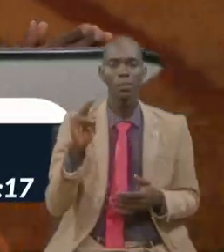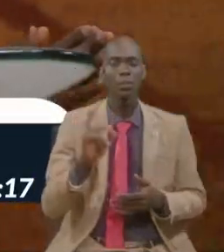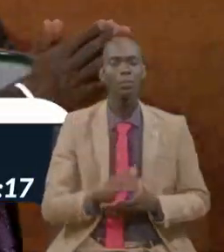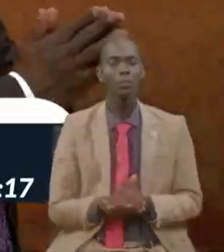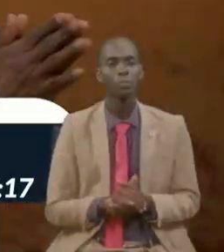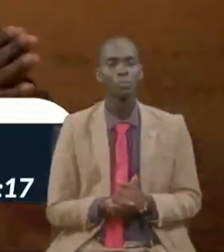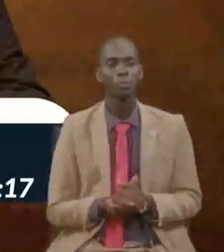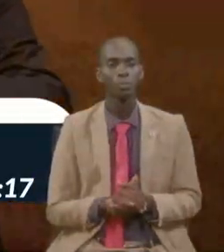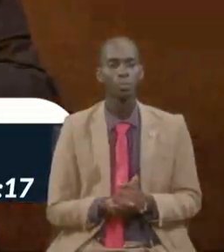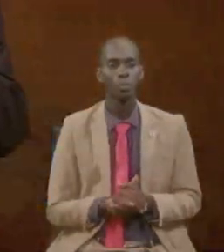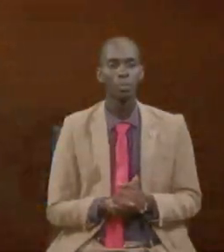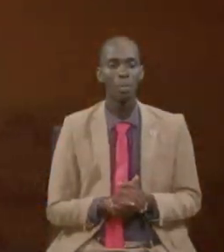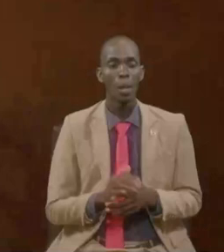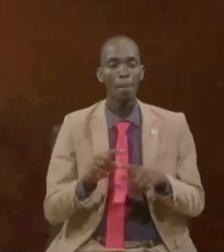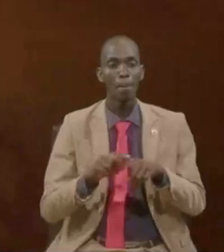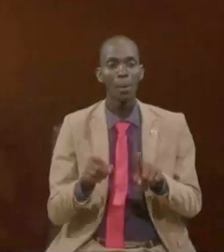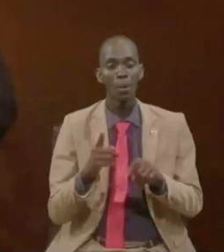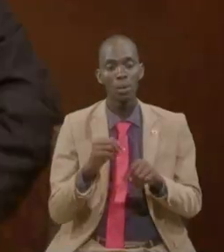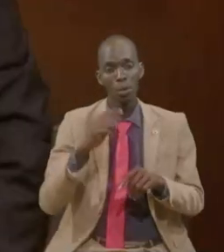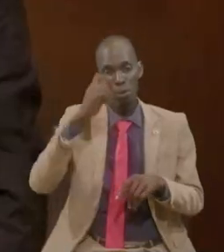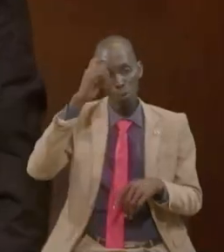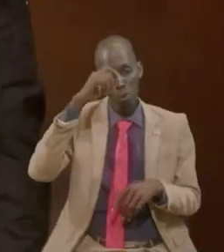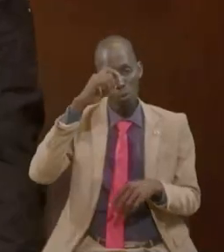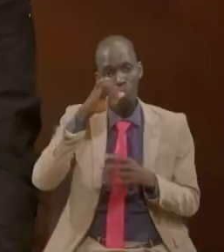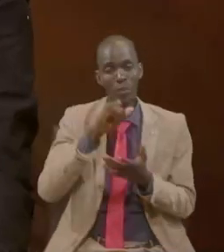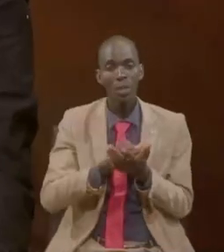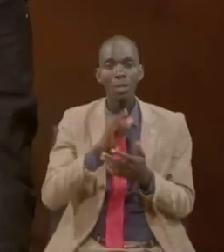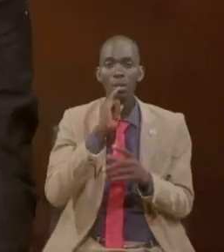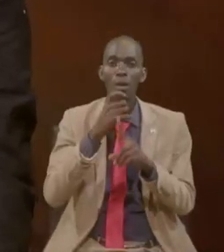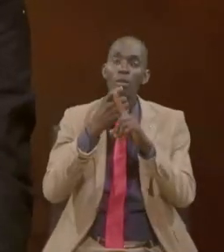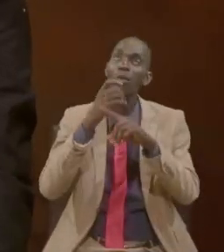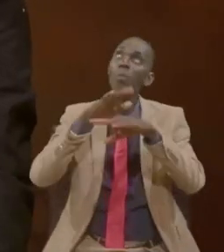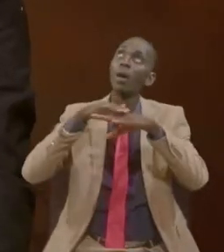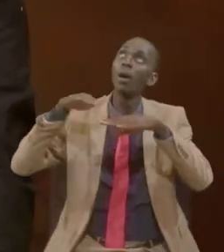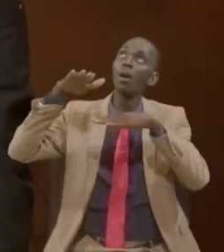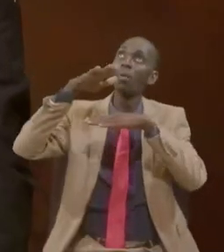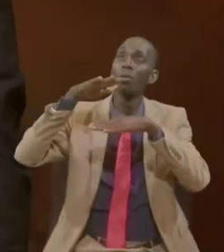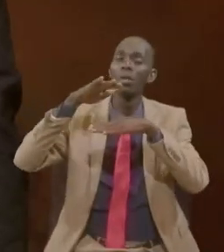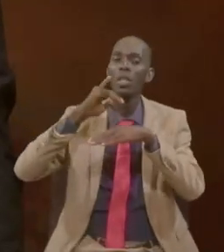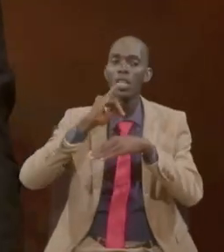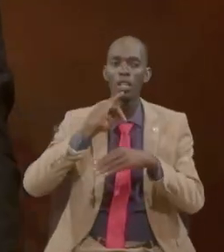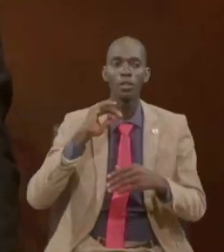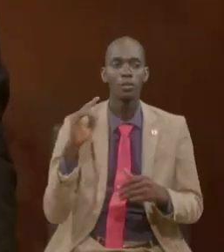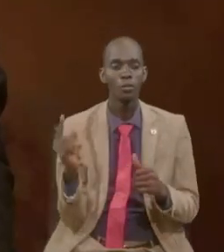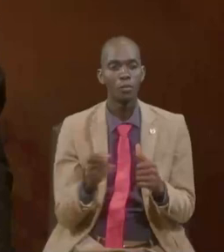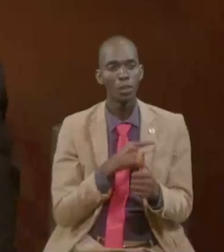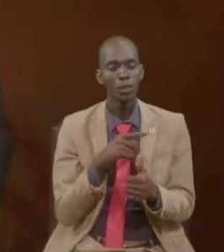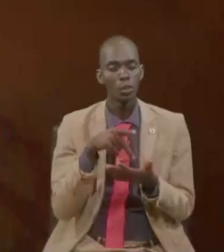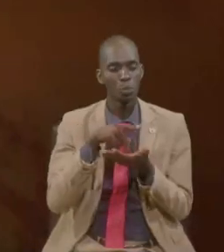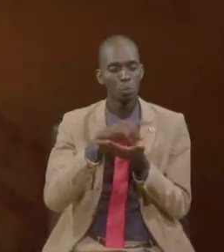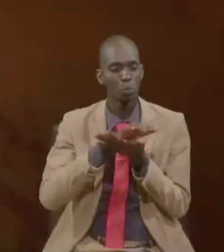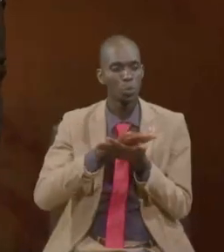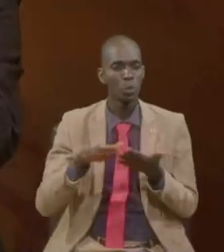Jacques chapitre 3, 17. La sagesse d'en haut est